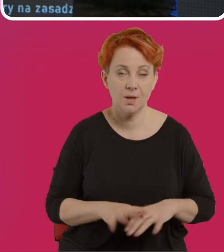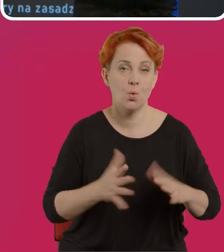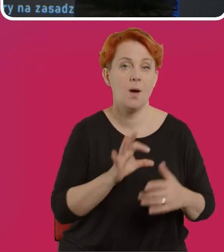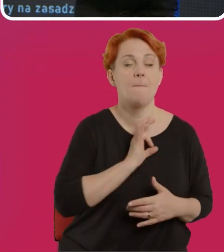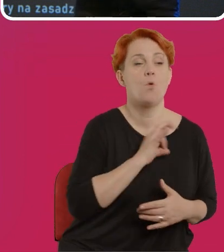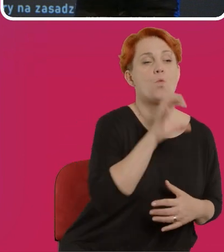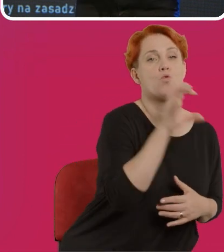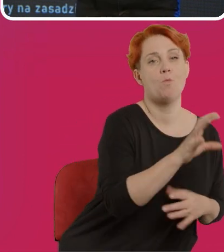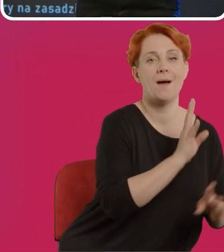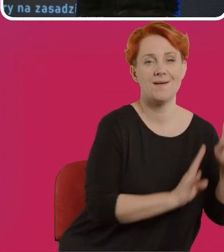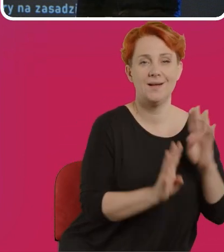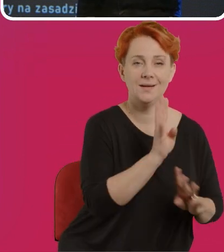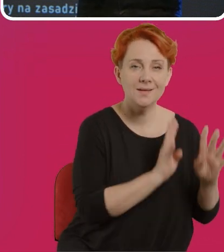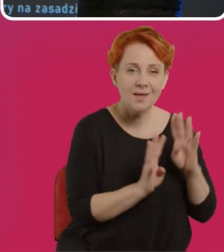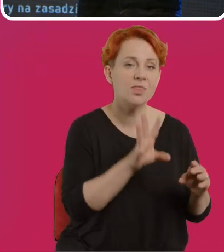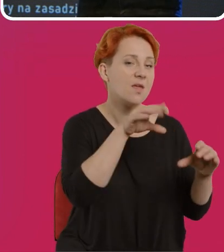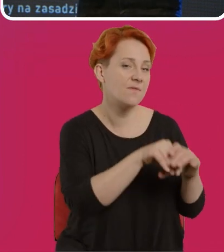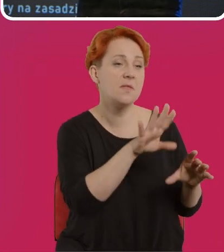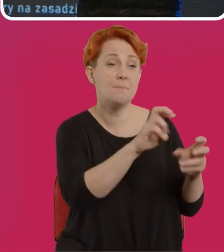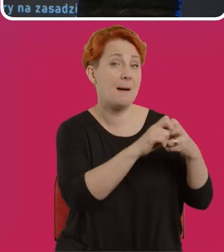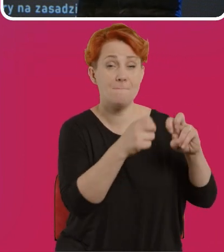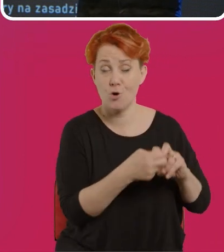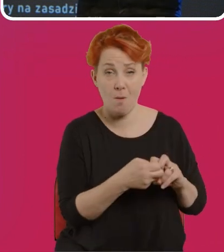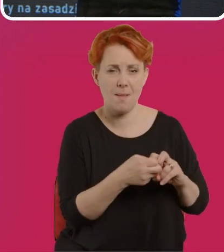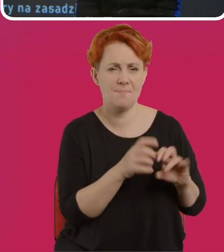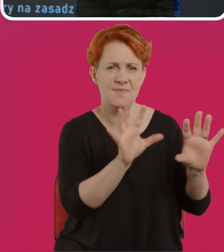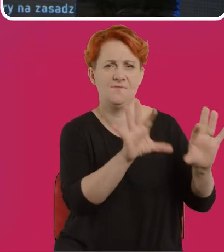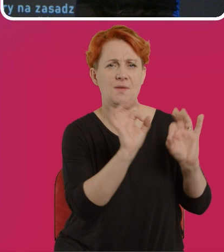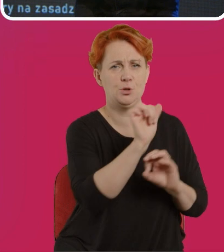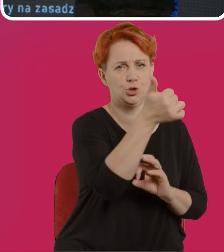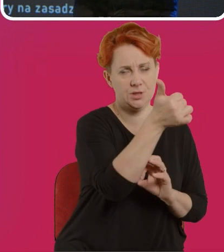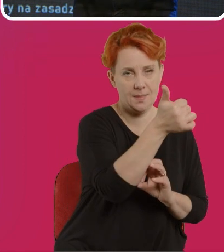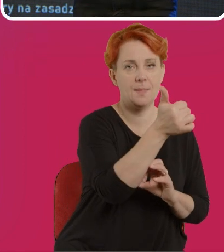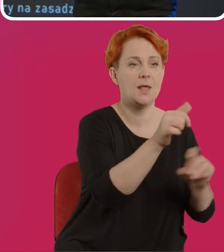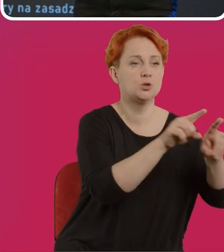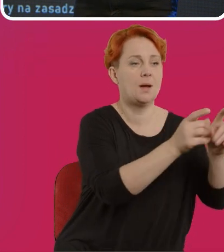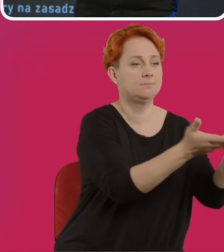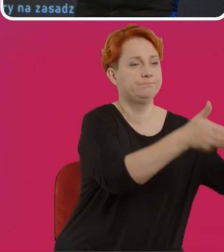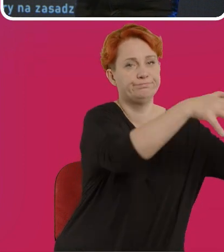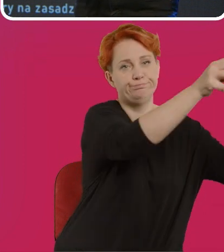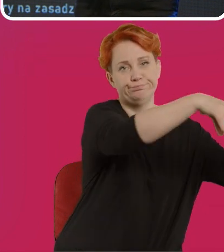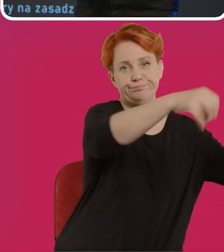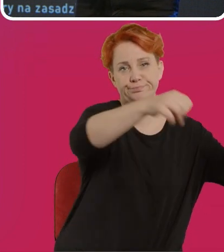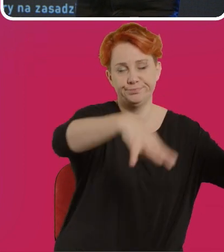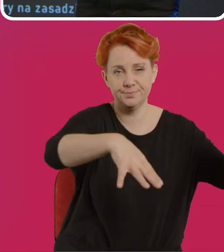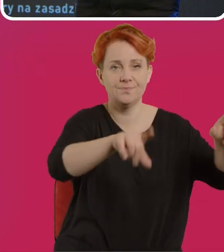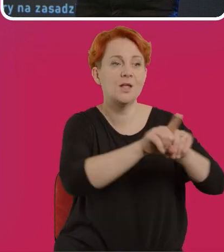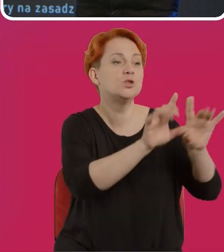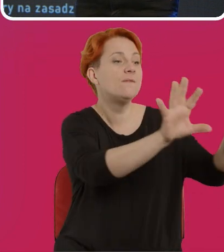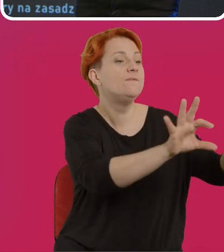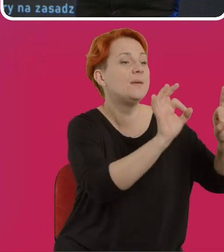segment klienta ma taki i taki problem, wybierzmy jeden, podzielmy to na koszyki, wybierzmy taki jeden obszar